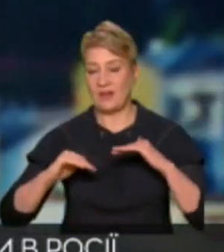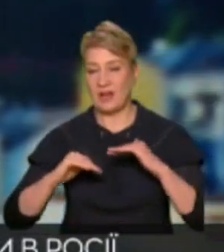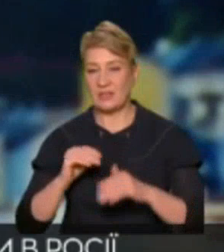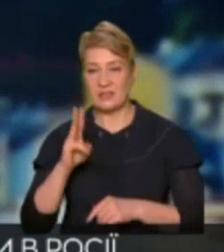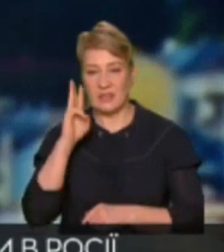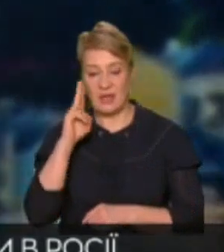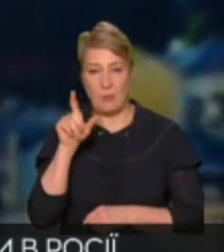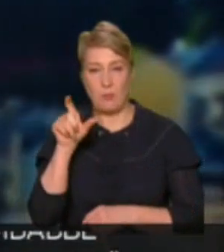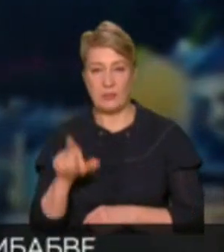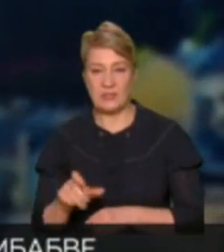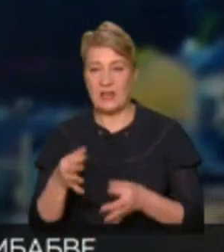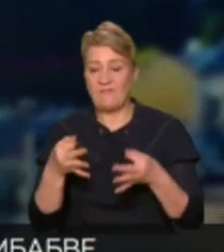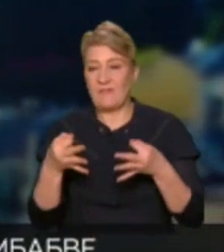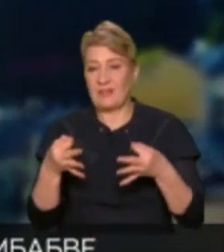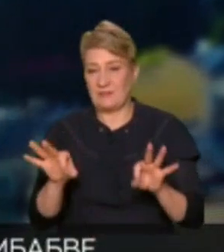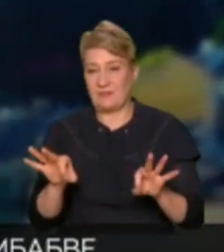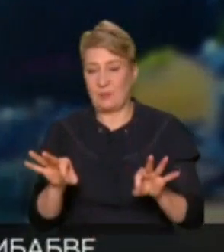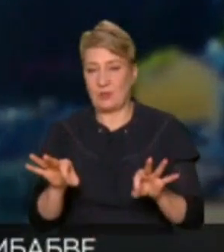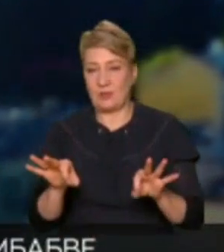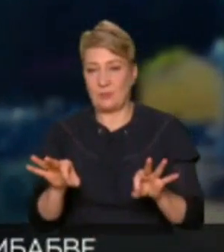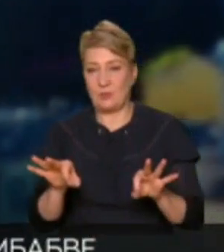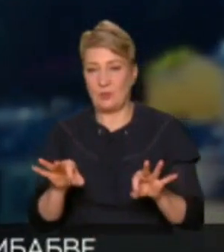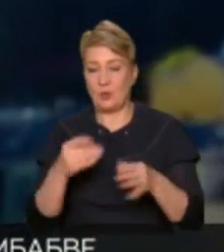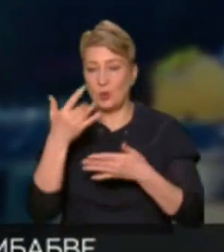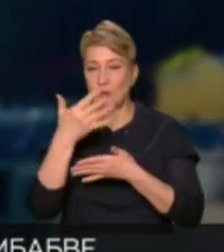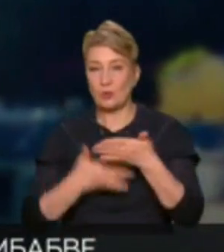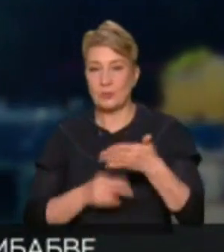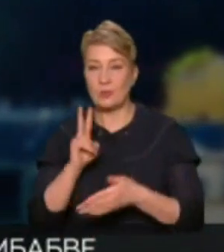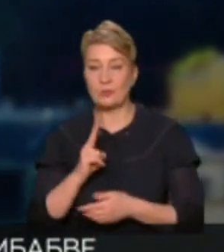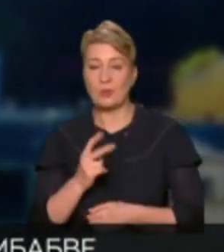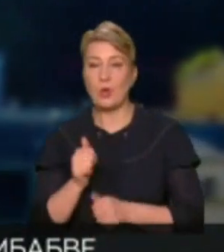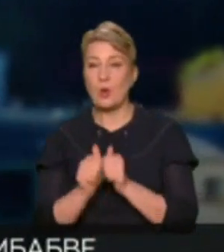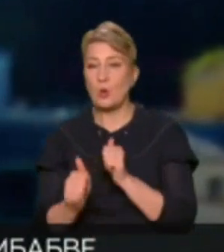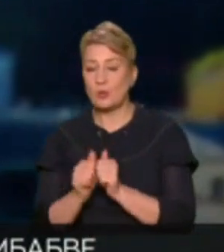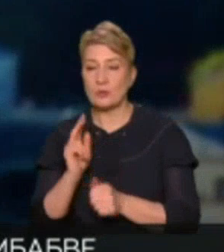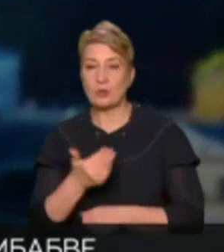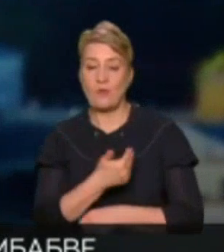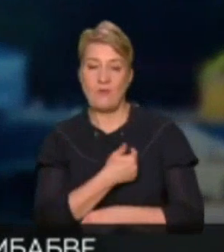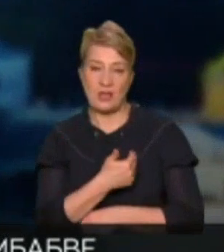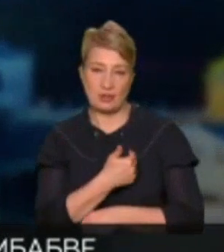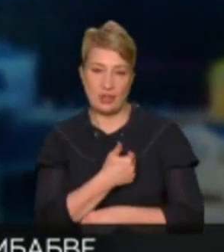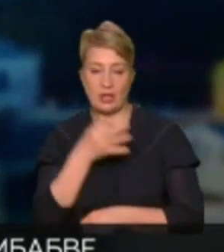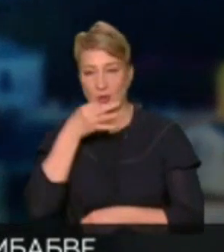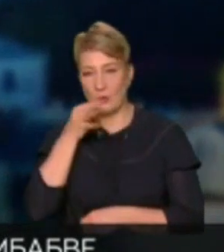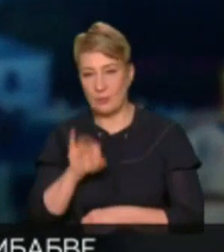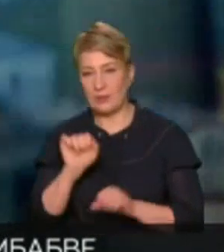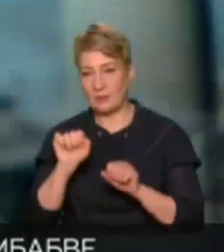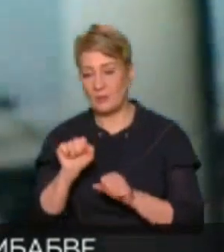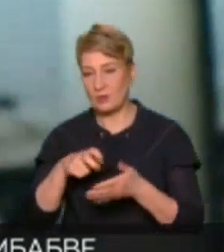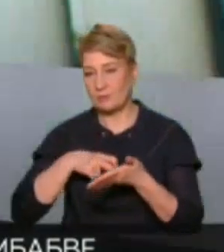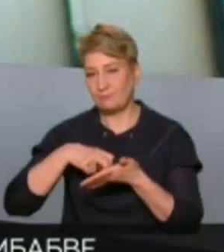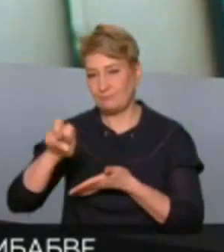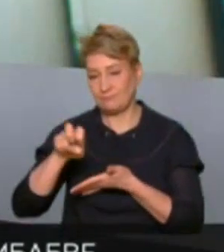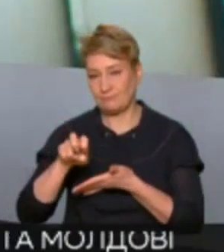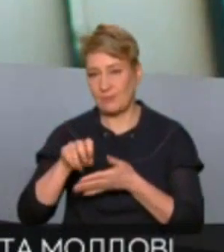у відкритому доступі. Це означає, що кожен, хто вважає себе компетентним, може надсилати резюме на